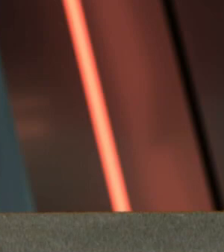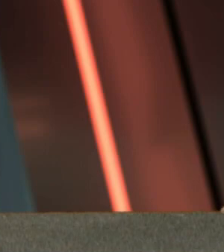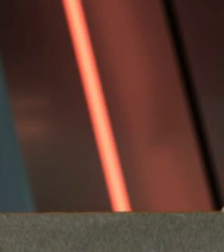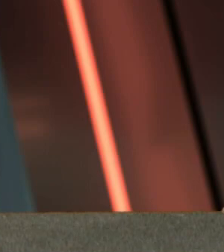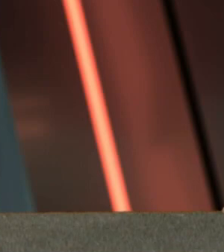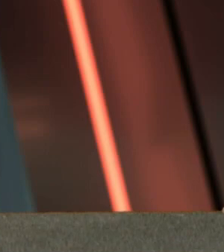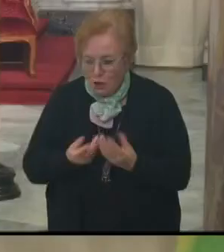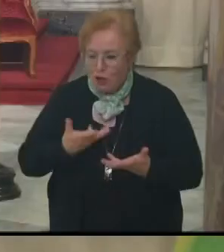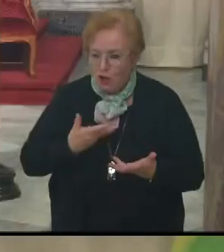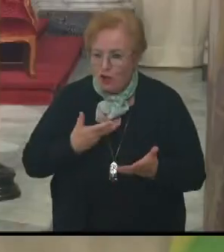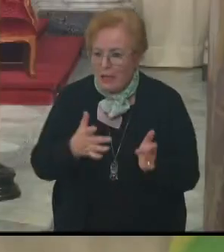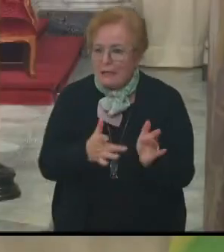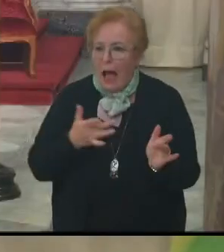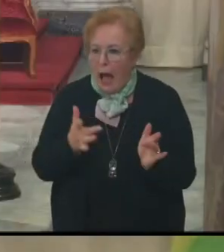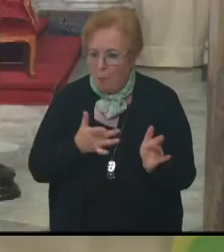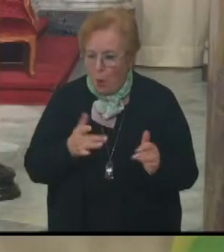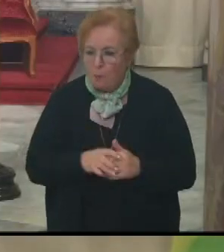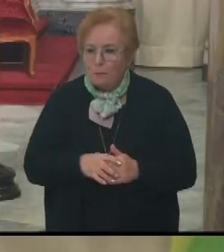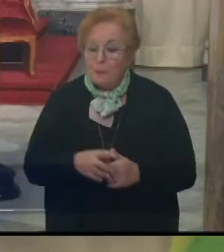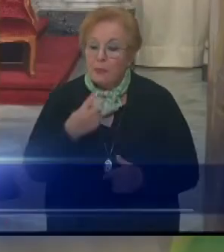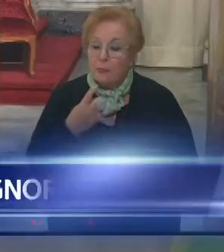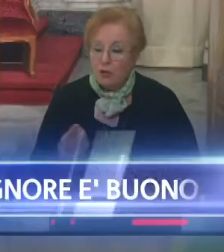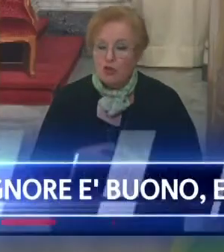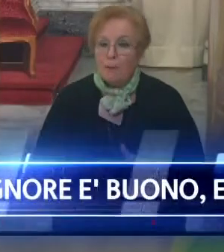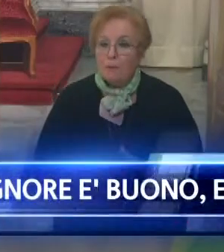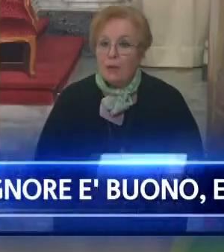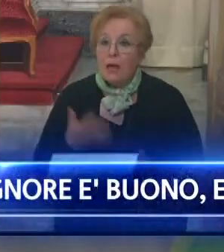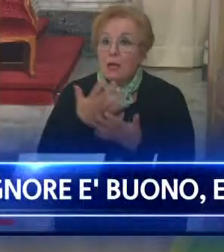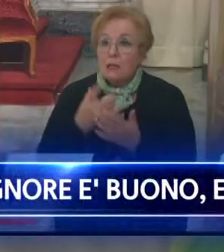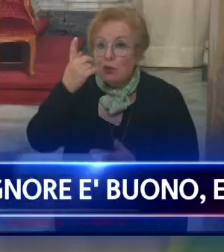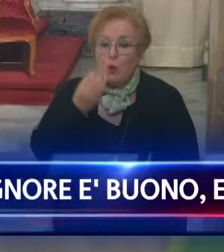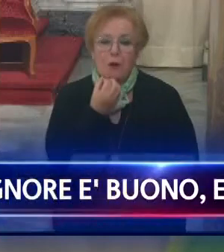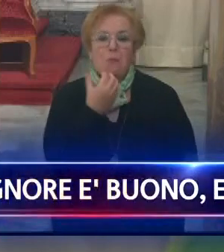Sentiamo. Il Signore è buono,